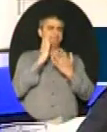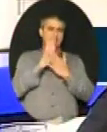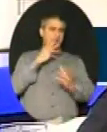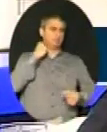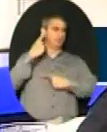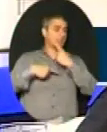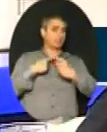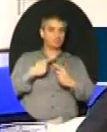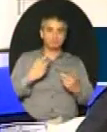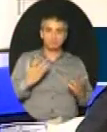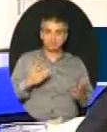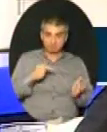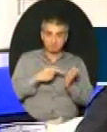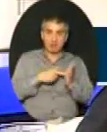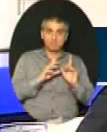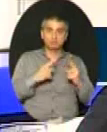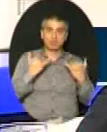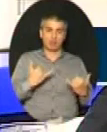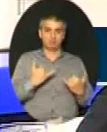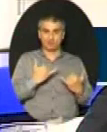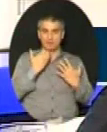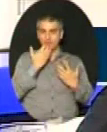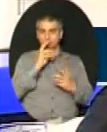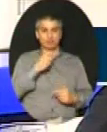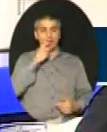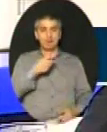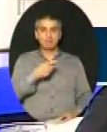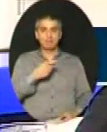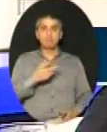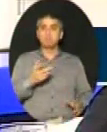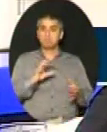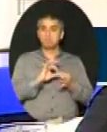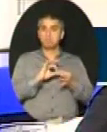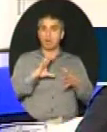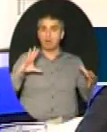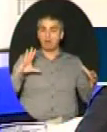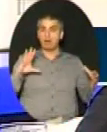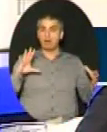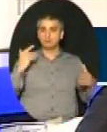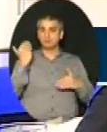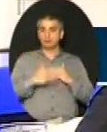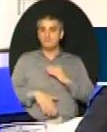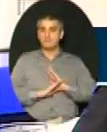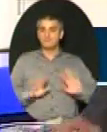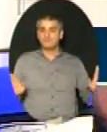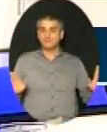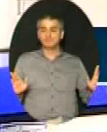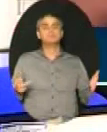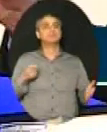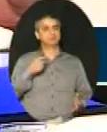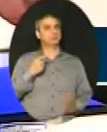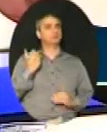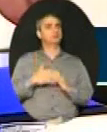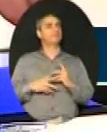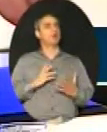הרבה מאוד שנים. האם בעקבות מה שקורה עכשיו בפרשיות אריה דרי, החיבור הזה הולך סופית להתרסק, וזהו